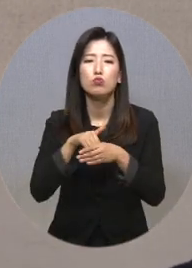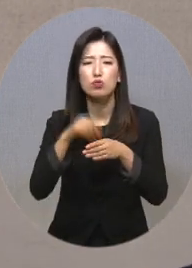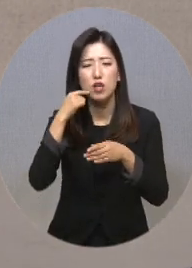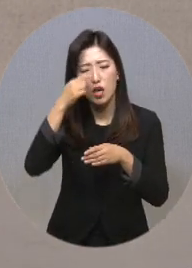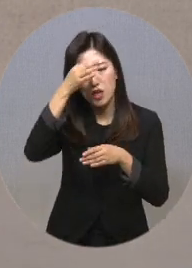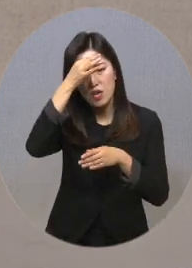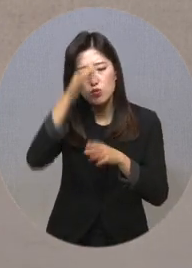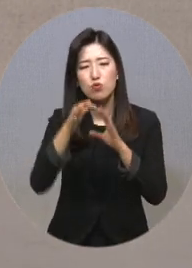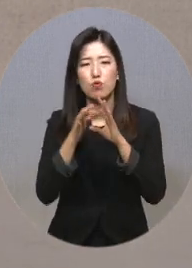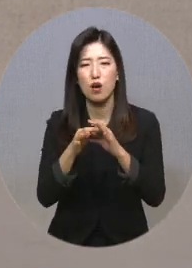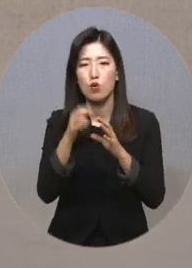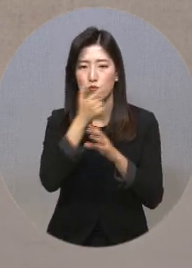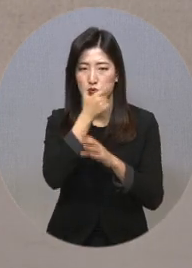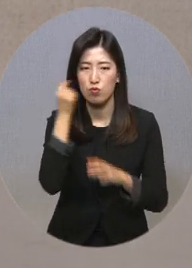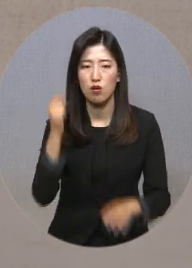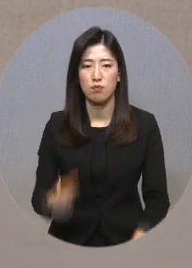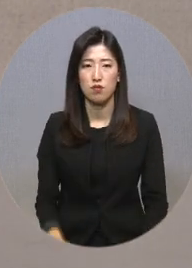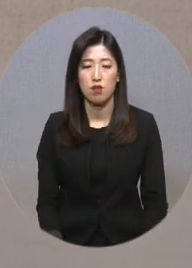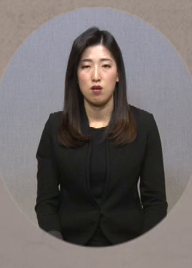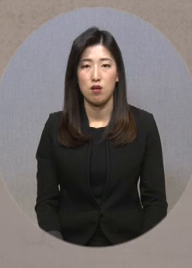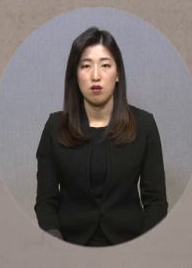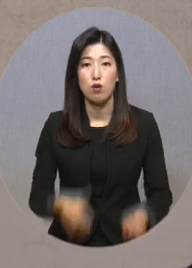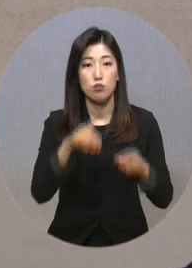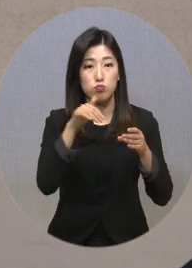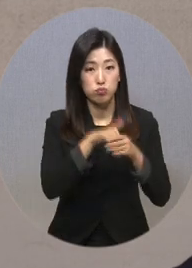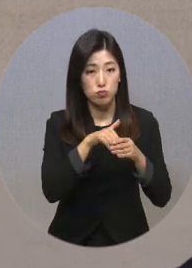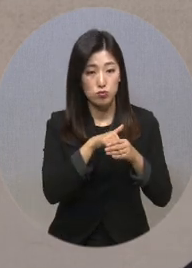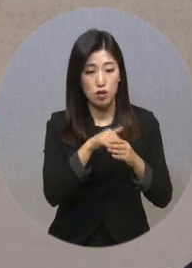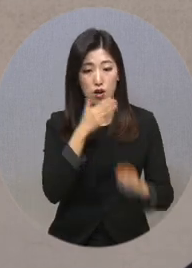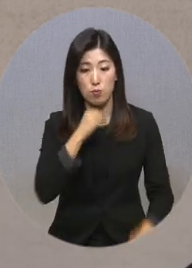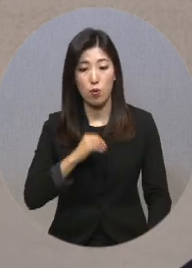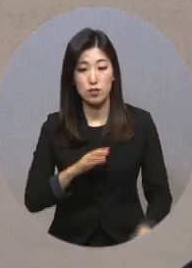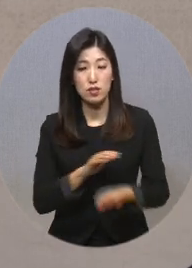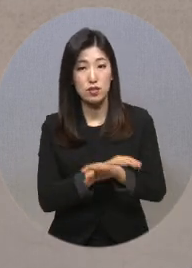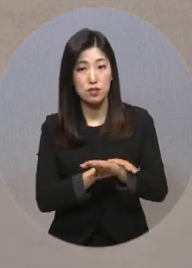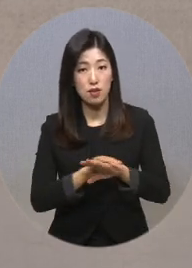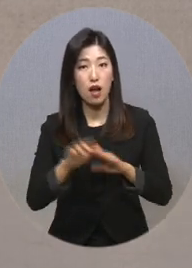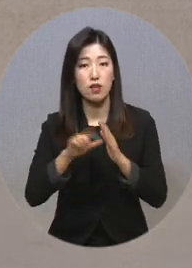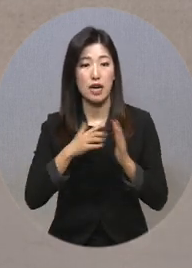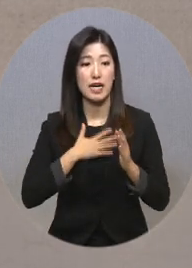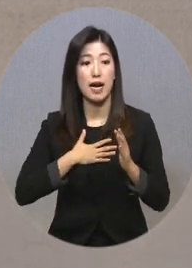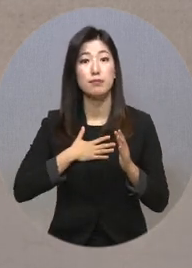분야입니다. 문화복지는 정서 함양에도 도움이 되지만은